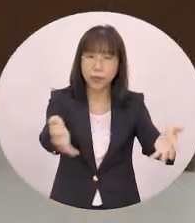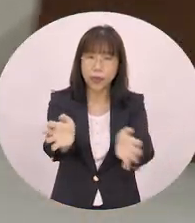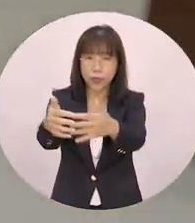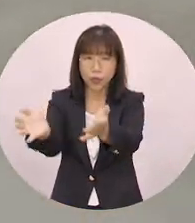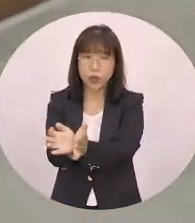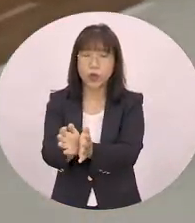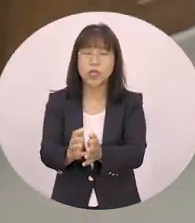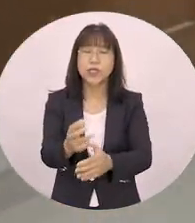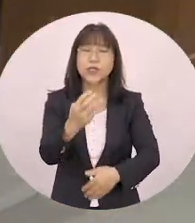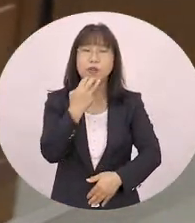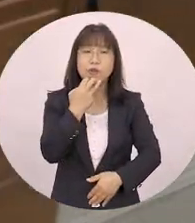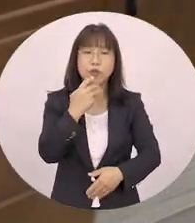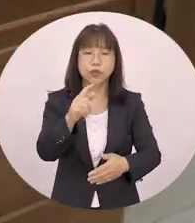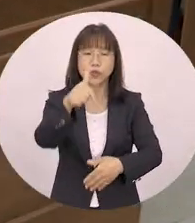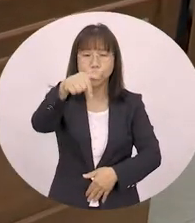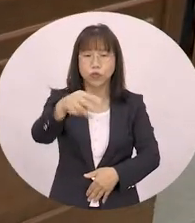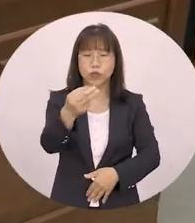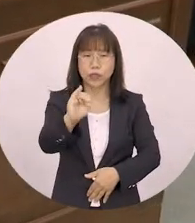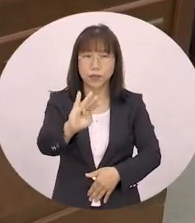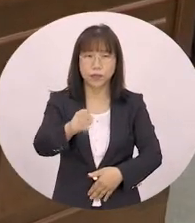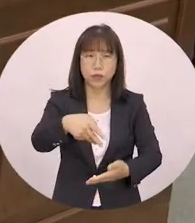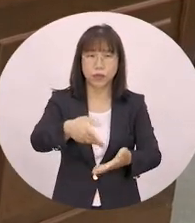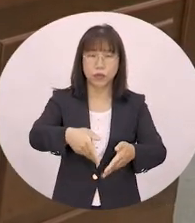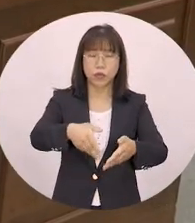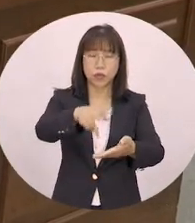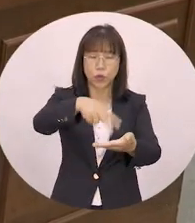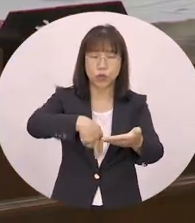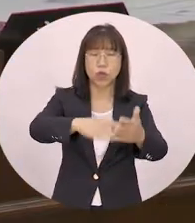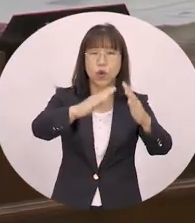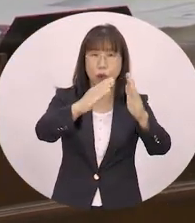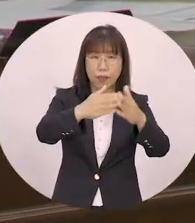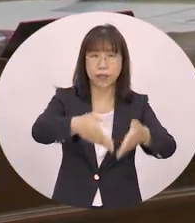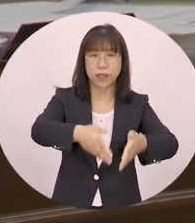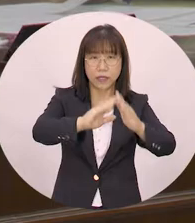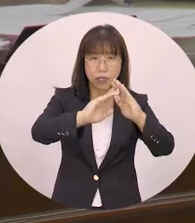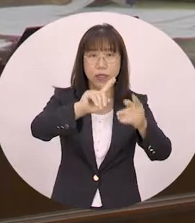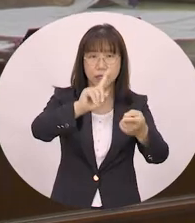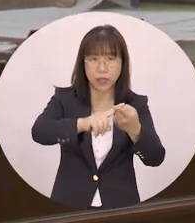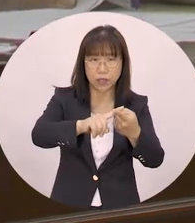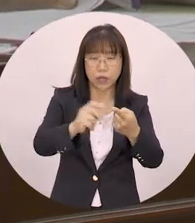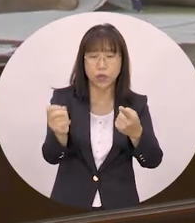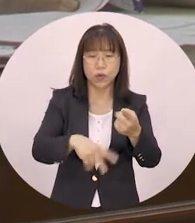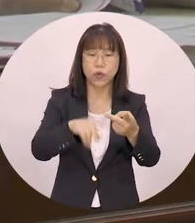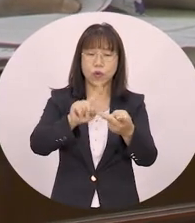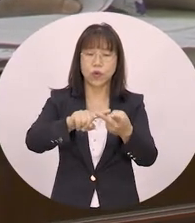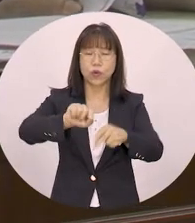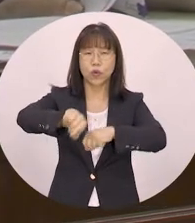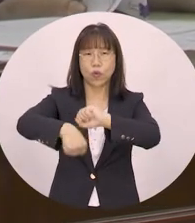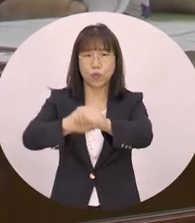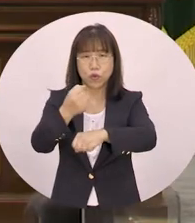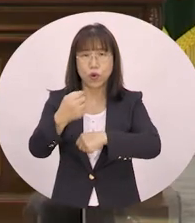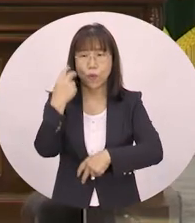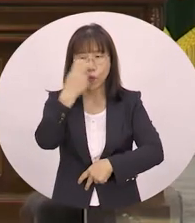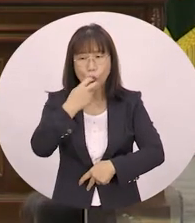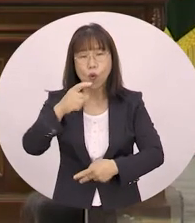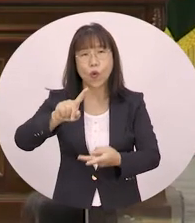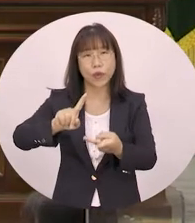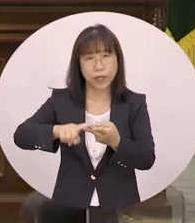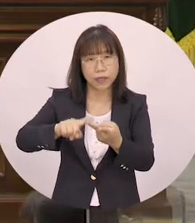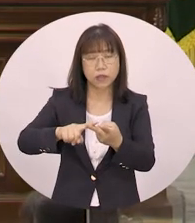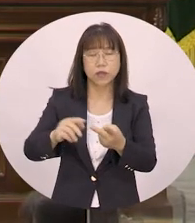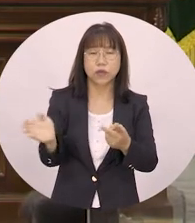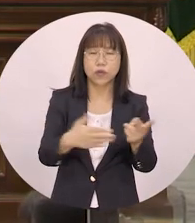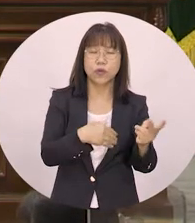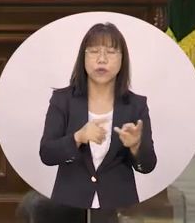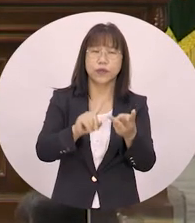의원의 별로 서울특별시 구립도서관 설치 및 운영에 관한 조례 일부개정조례안 서울특별시 강서구 동물보호 조례